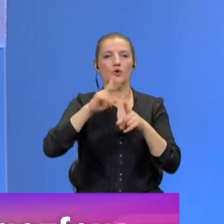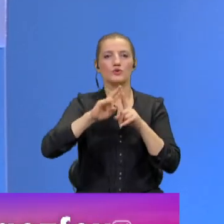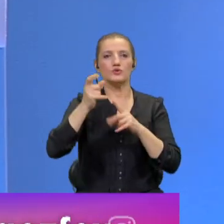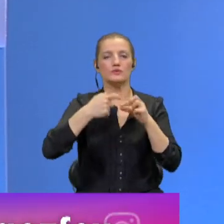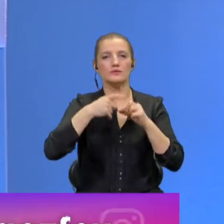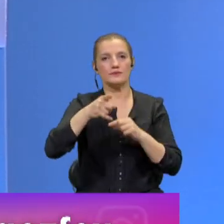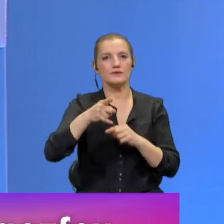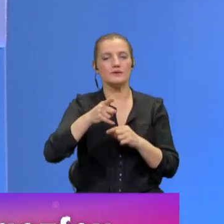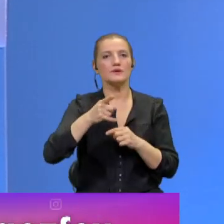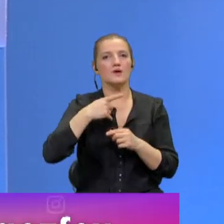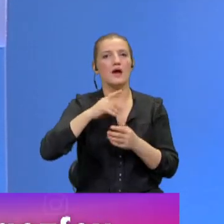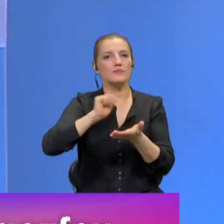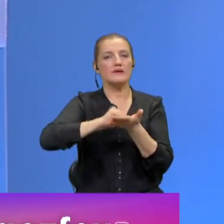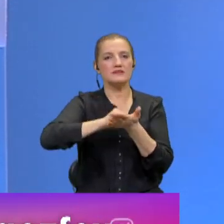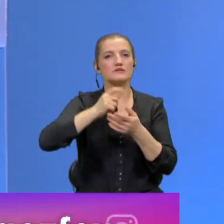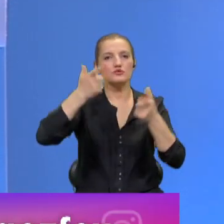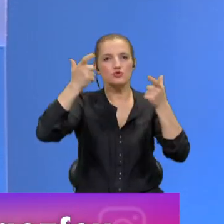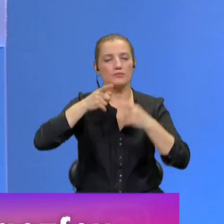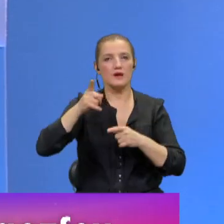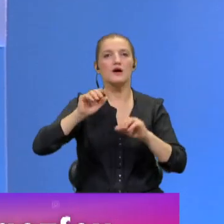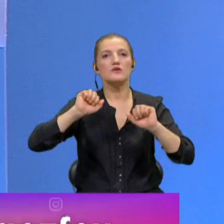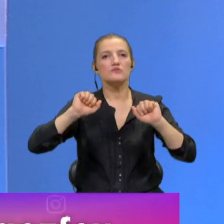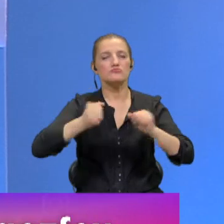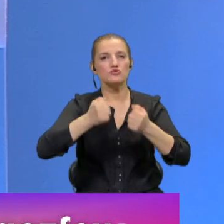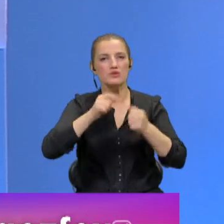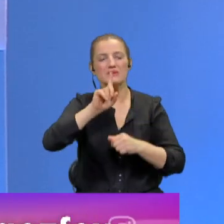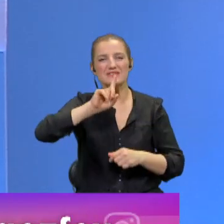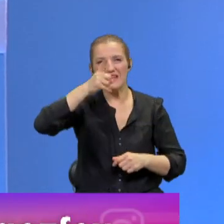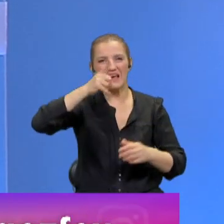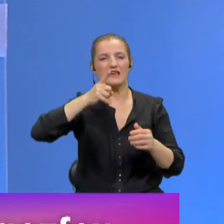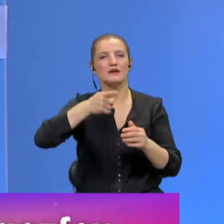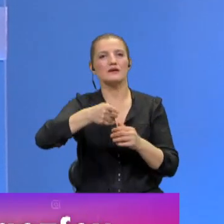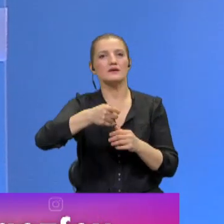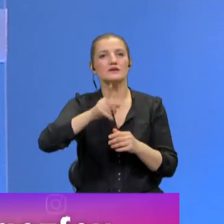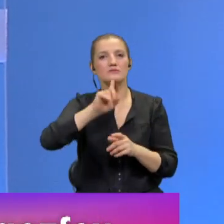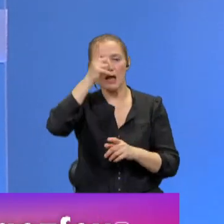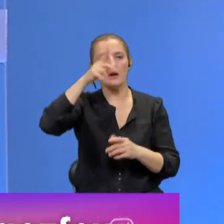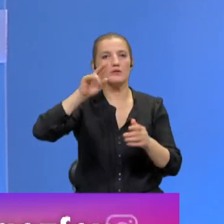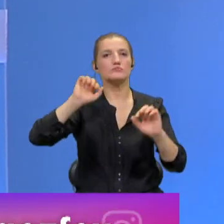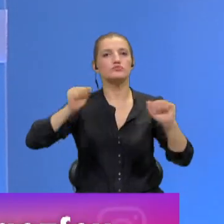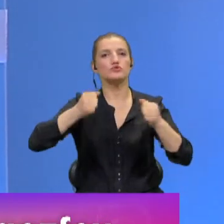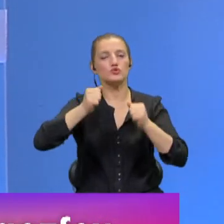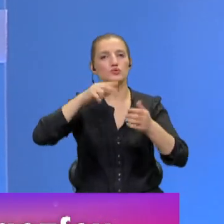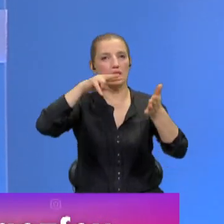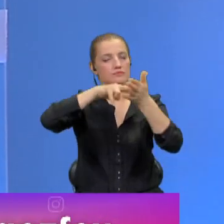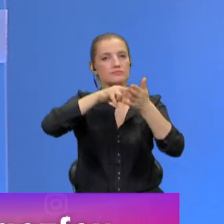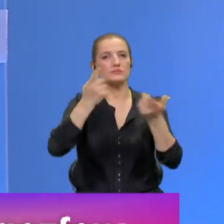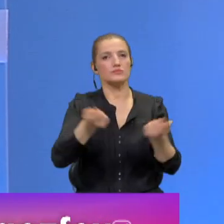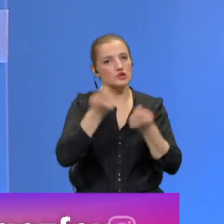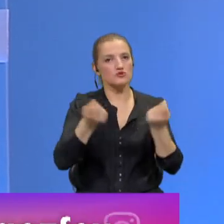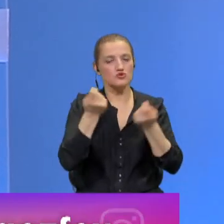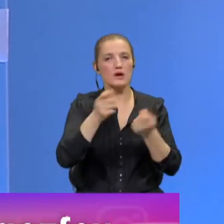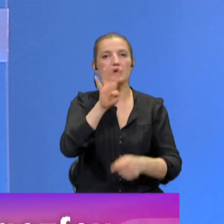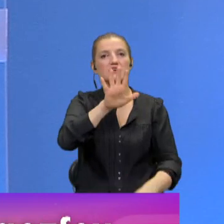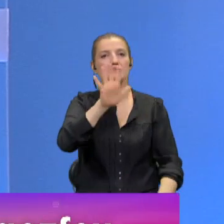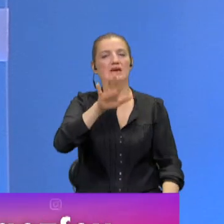sormuştum Gülten sorumuza o da onu anlatıyor sadece Buzdolabını çalıştırırsanız 45 lira mı dedin Öznur 45 lira 50 lira arasında